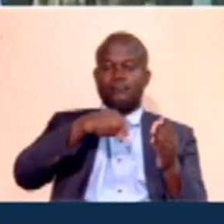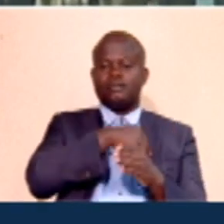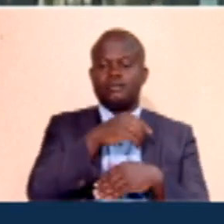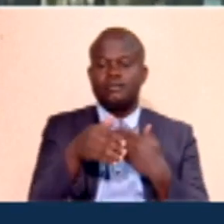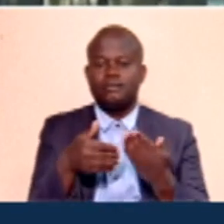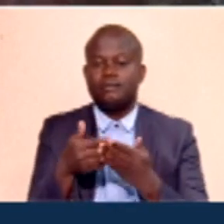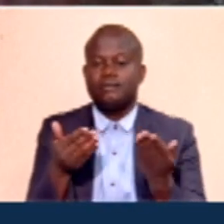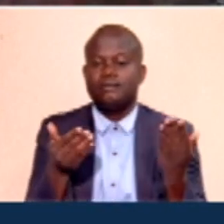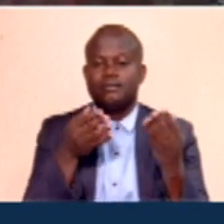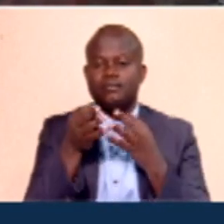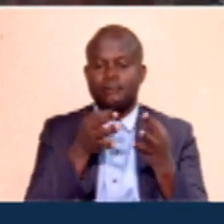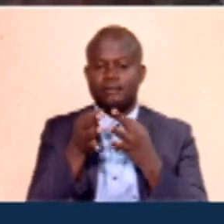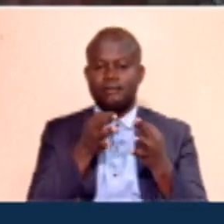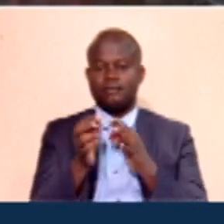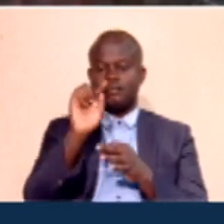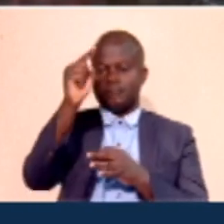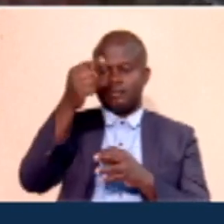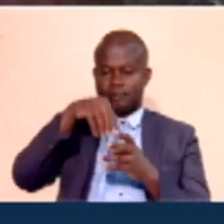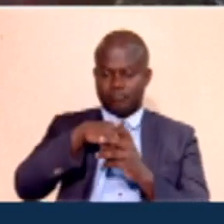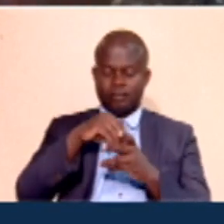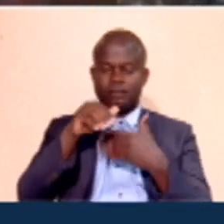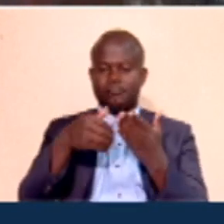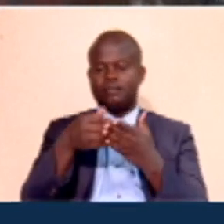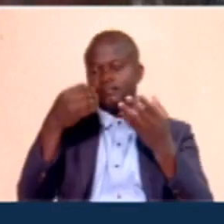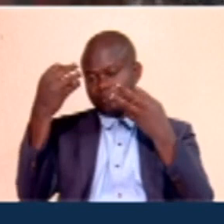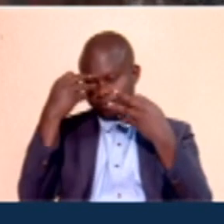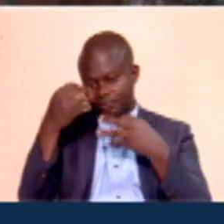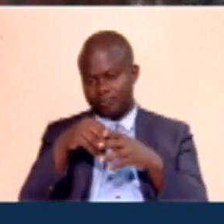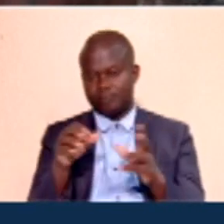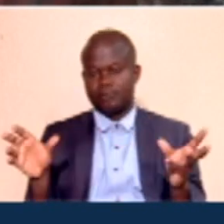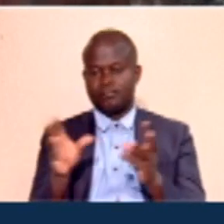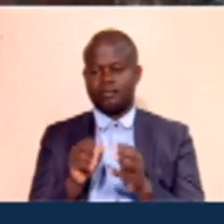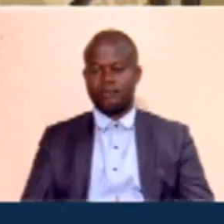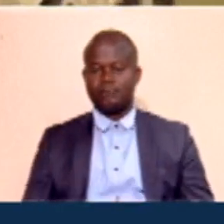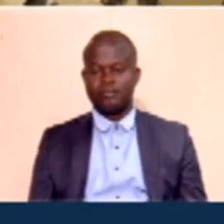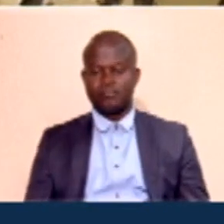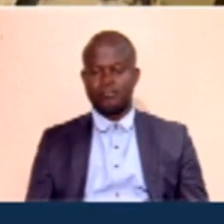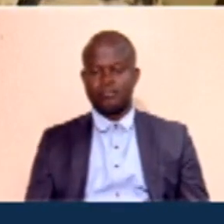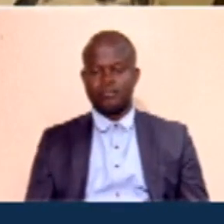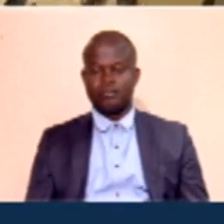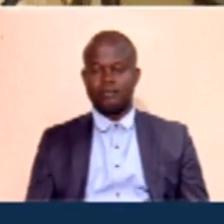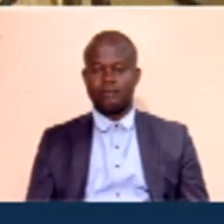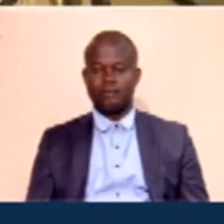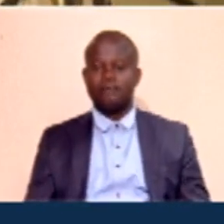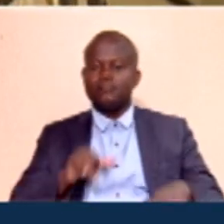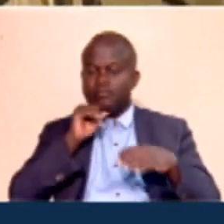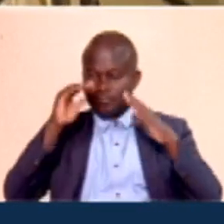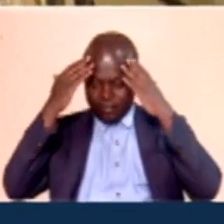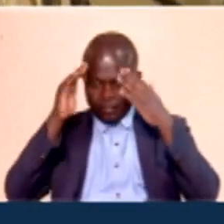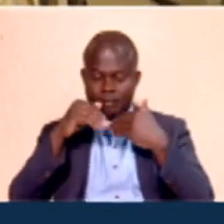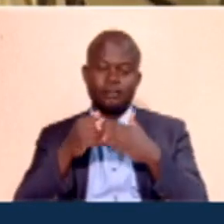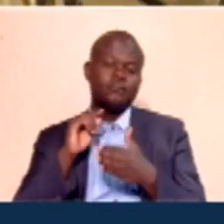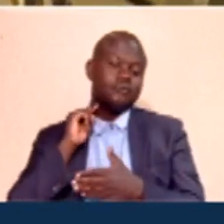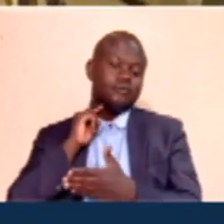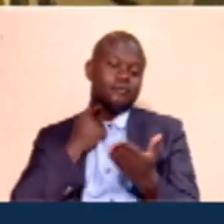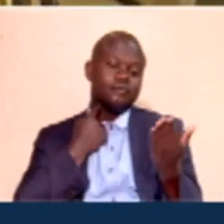wenda yadusobanurira kimwe muri ibi bihangano akatubwira icyo bivuga muri make. Sinzi ko byabaryohera